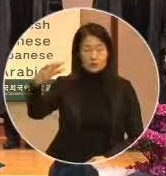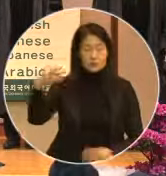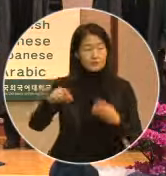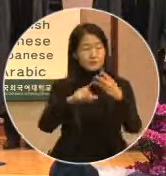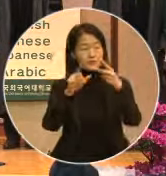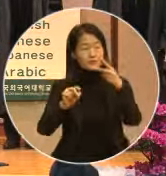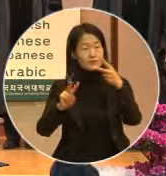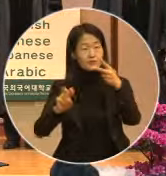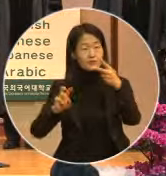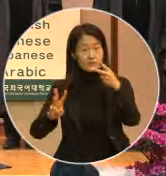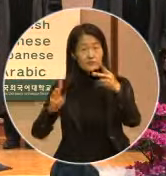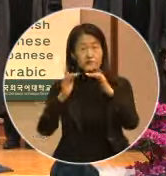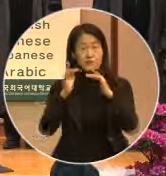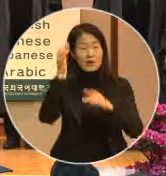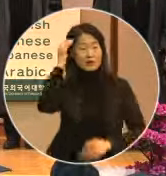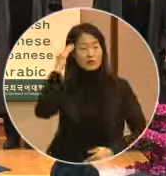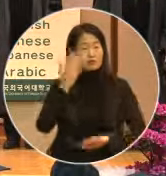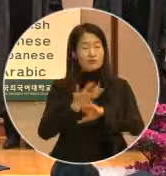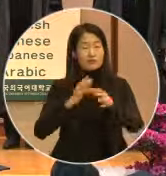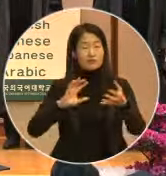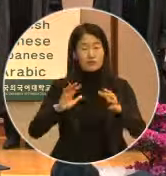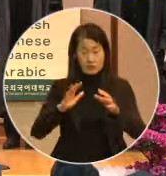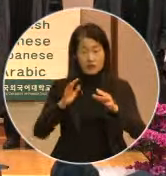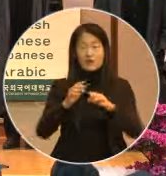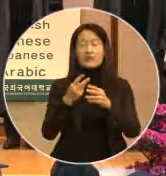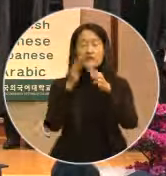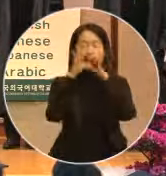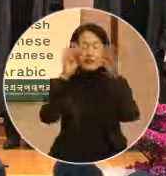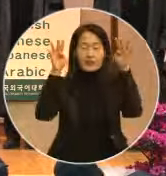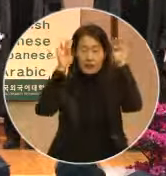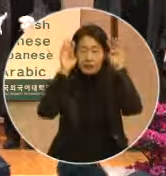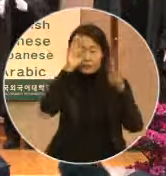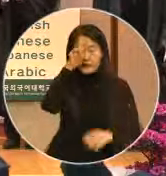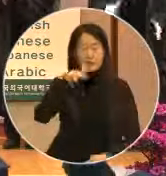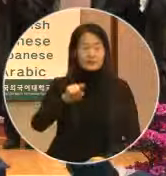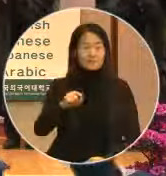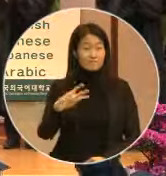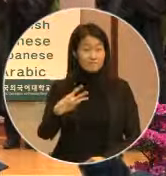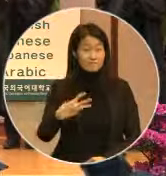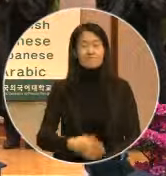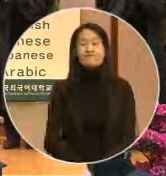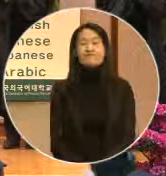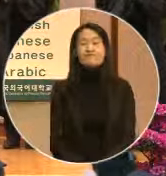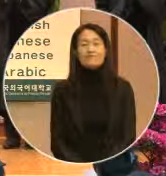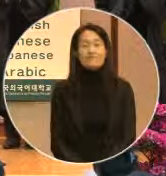2월 23일 사이버한국외국어대학교 총장 문학박사 박철